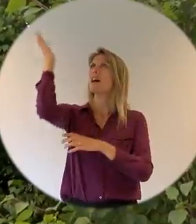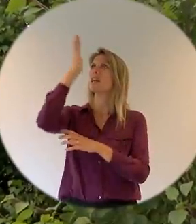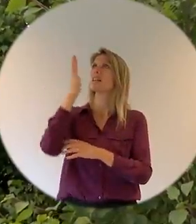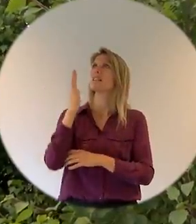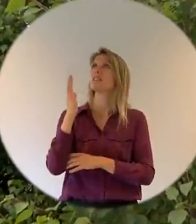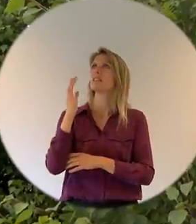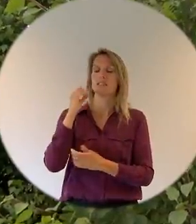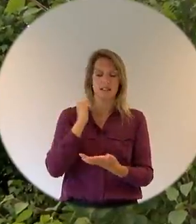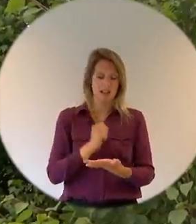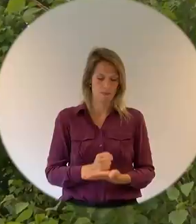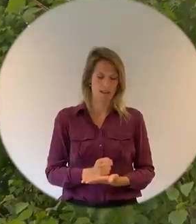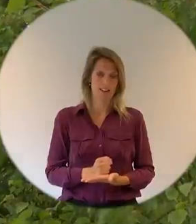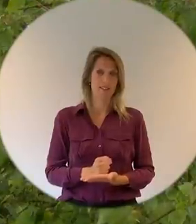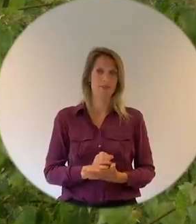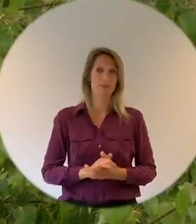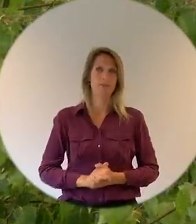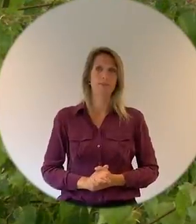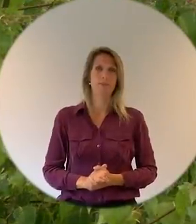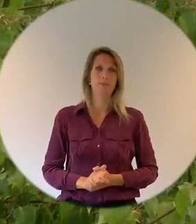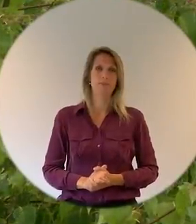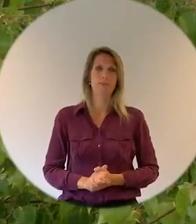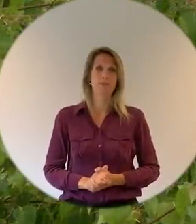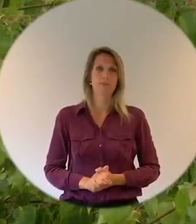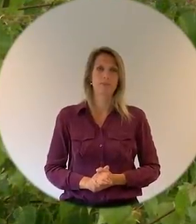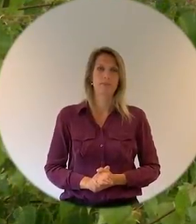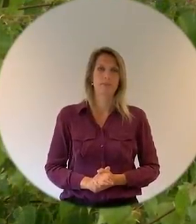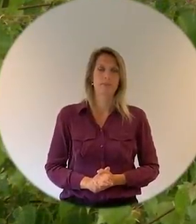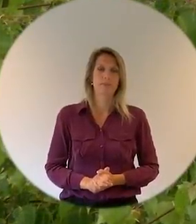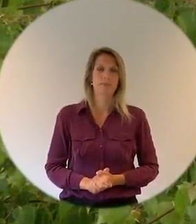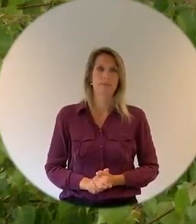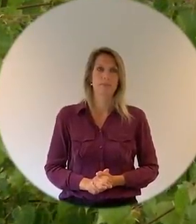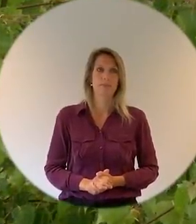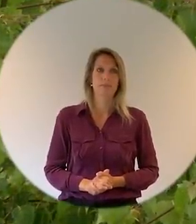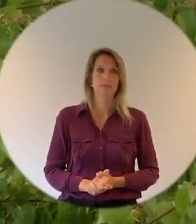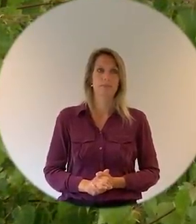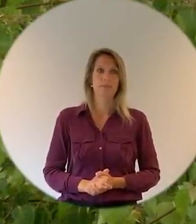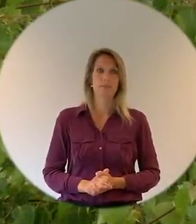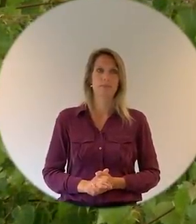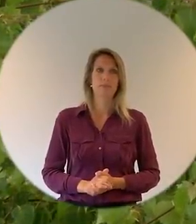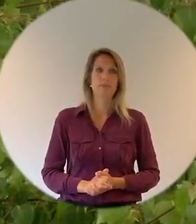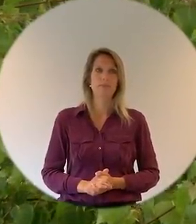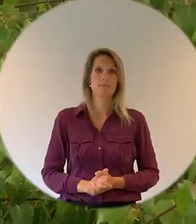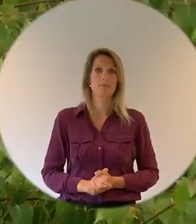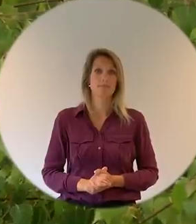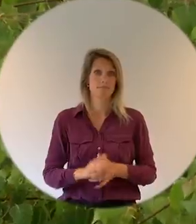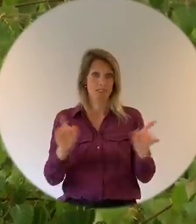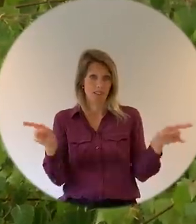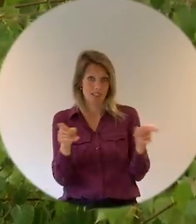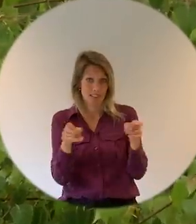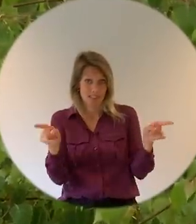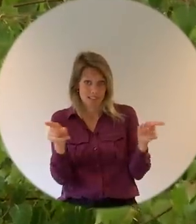Geest. Amen. Het lied dat we